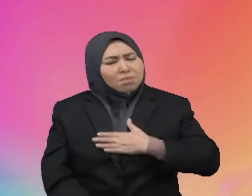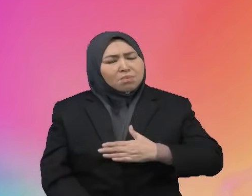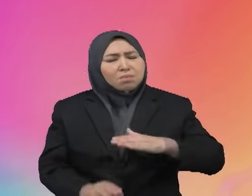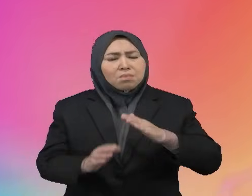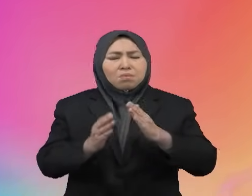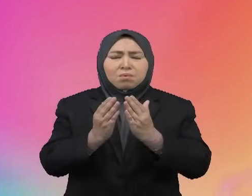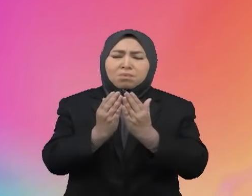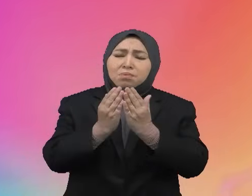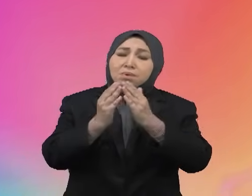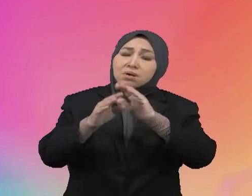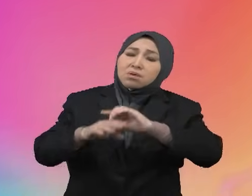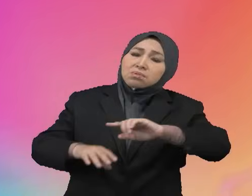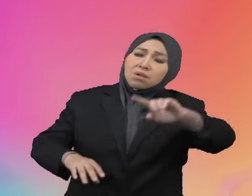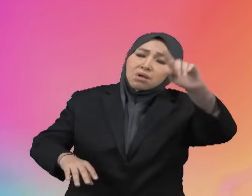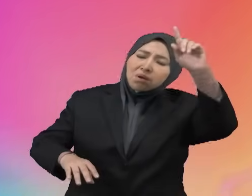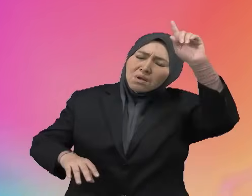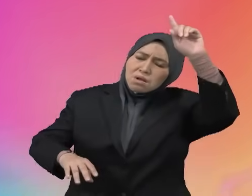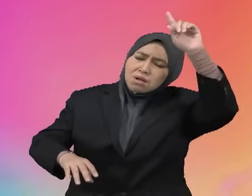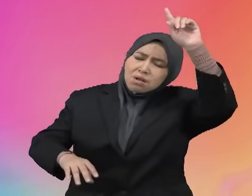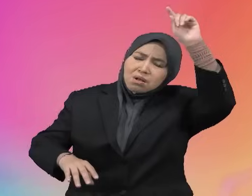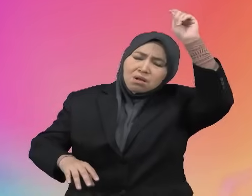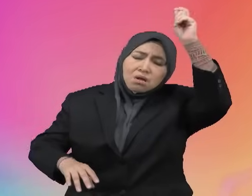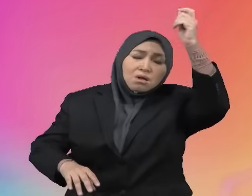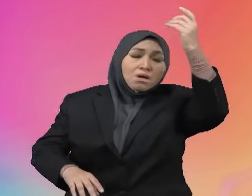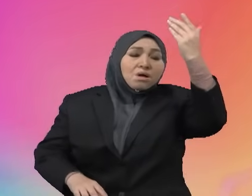inni la